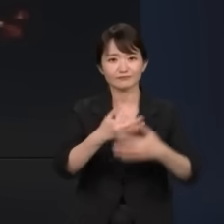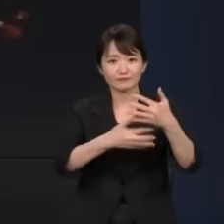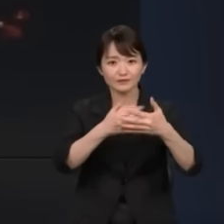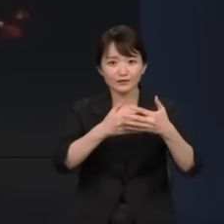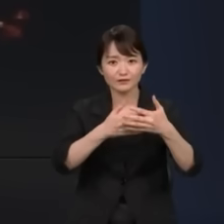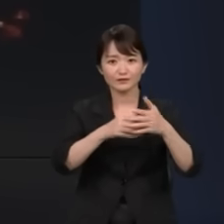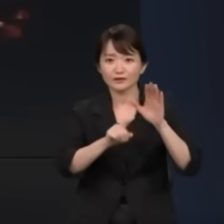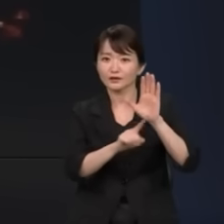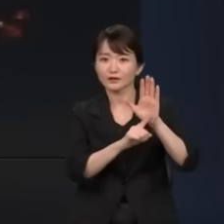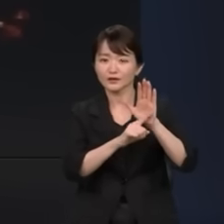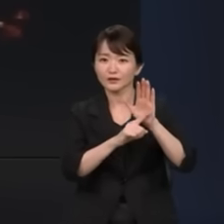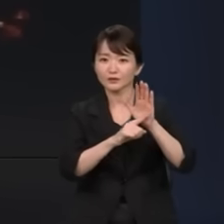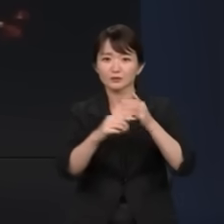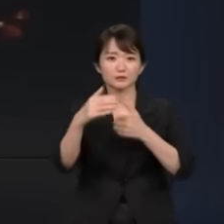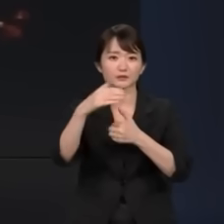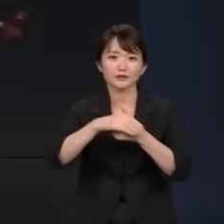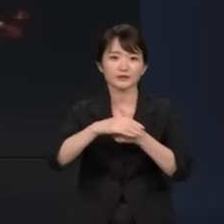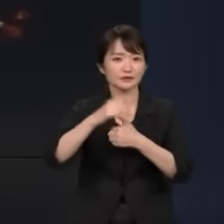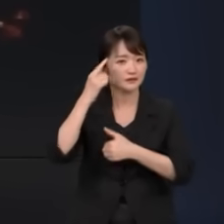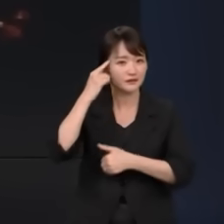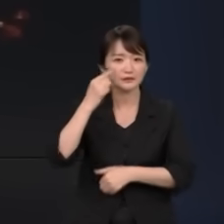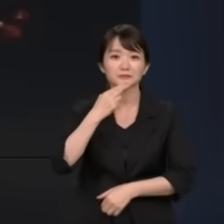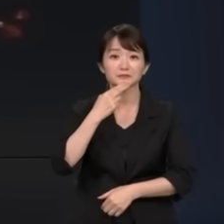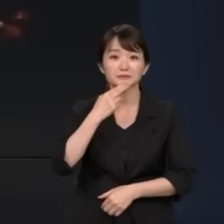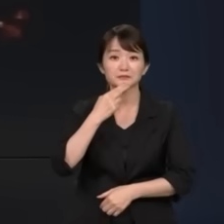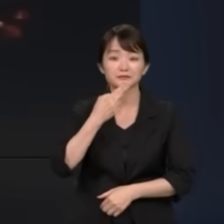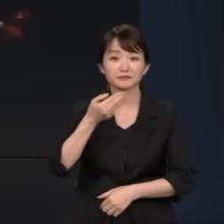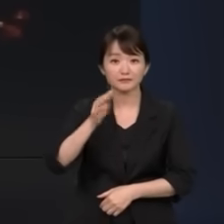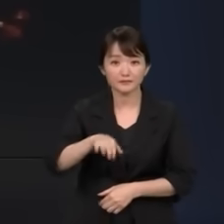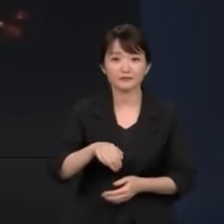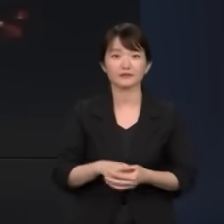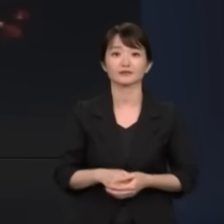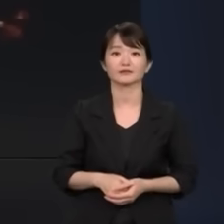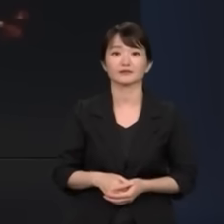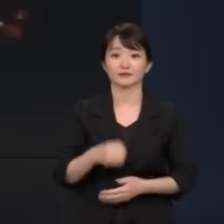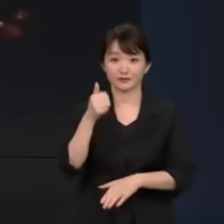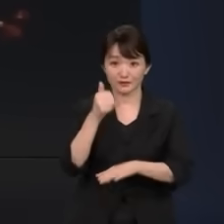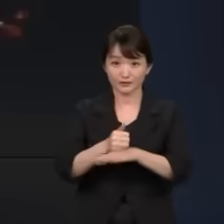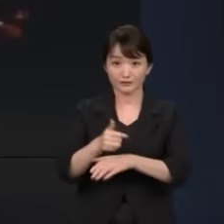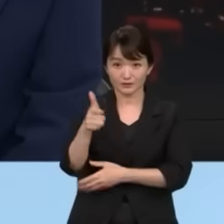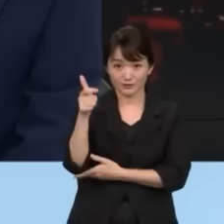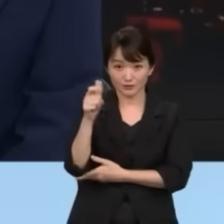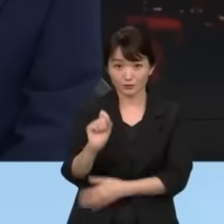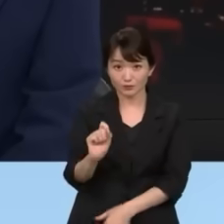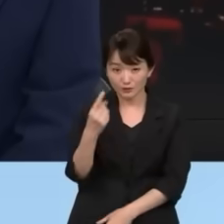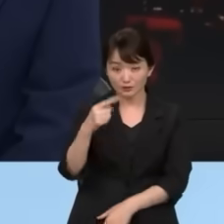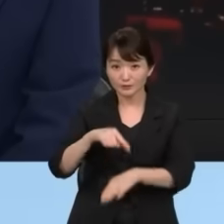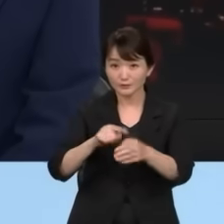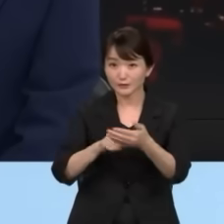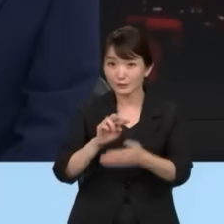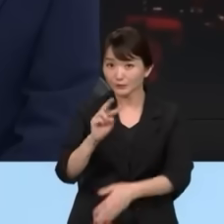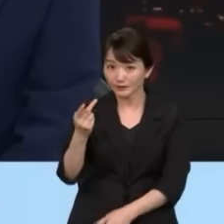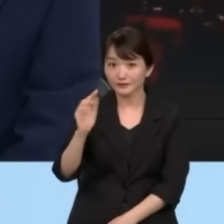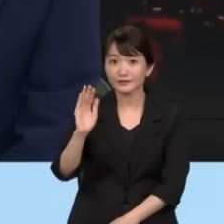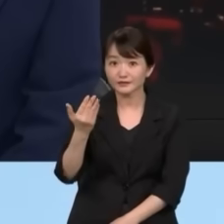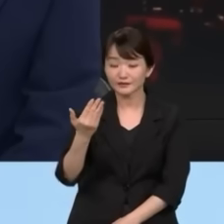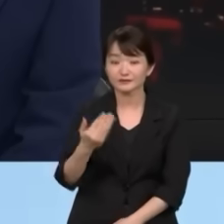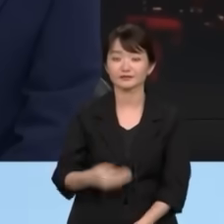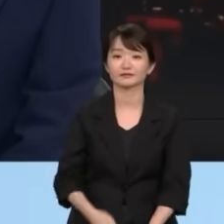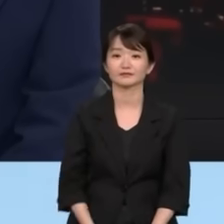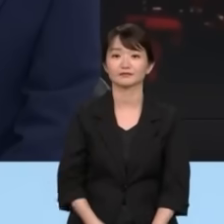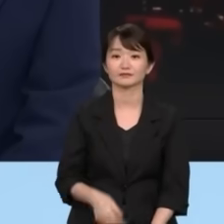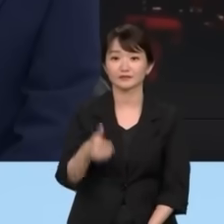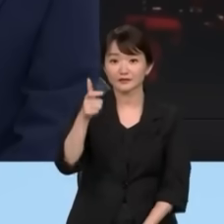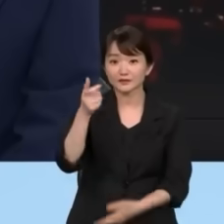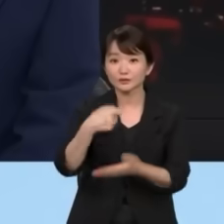이런 거 별로 생각이 없다라고 말씀하셨던 걸 제가 봤는데 결국엔 사격 때문의 마음을 바꾸시게 된 거잖아요